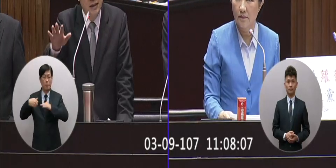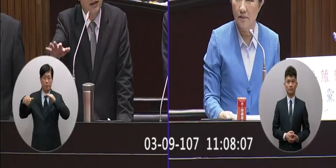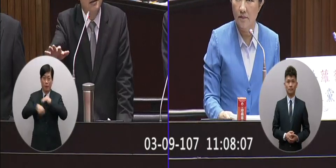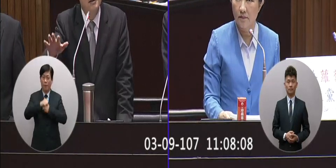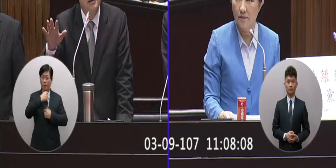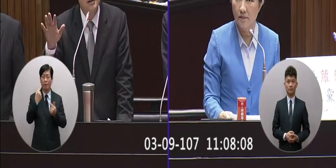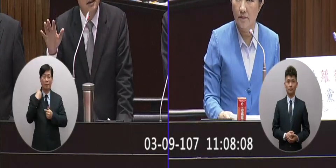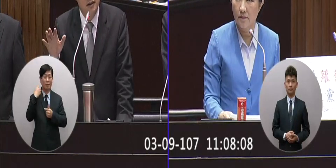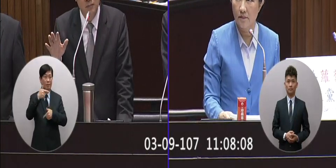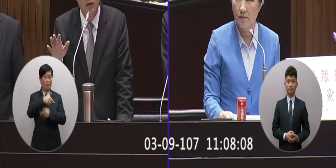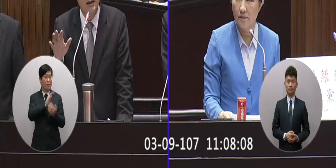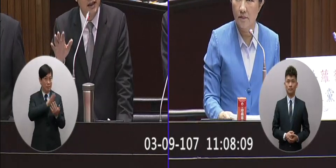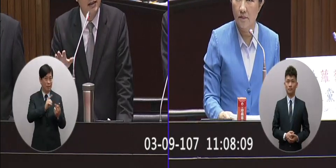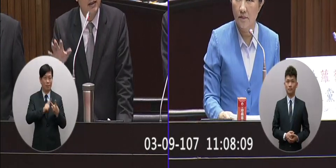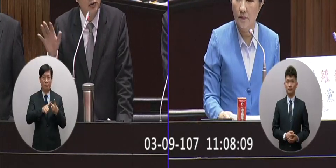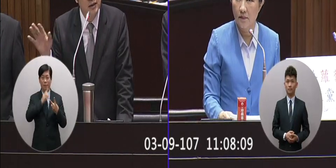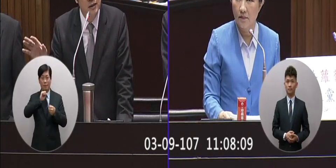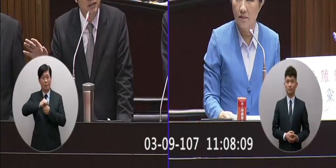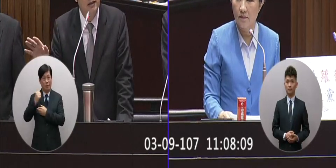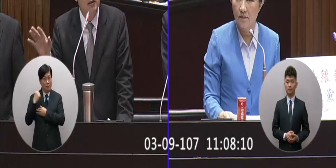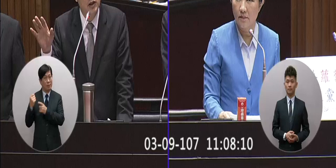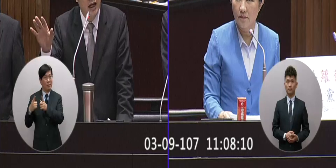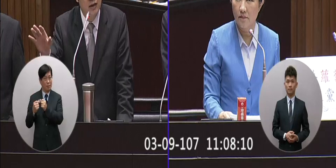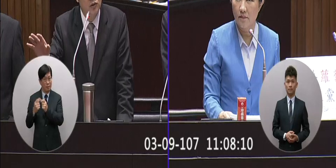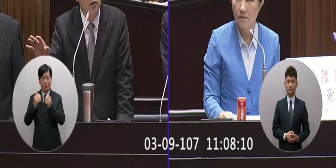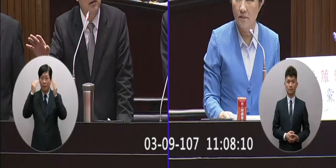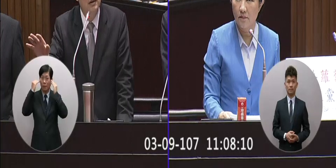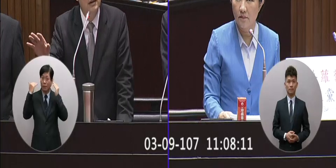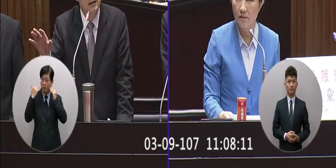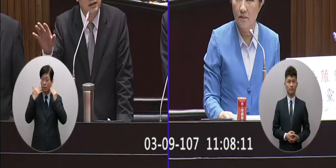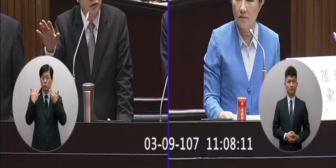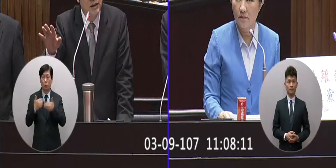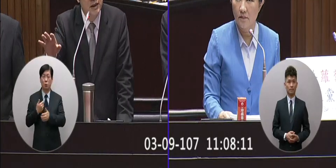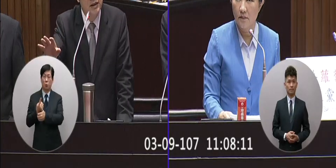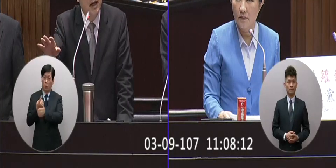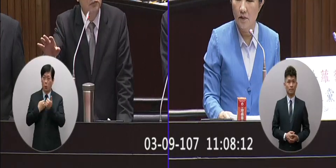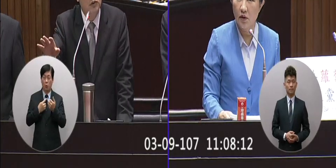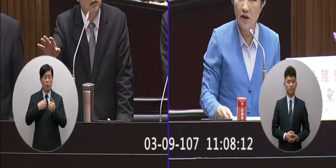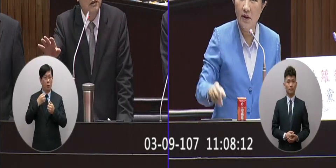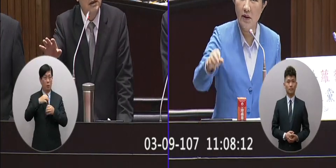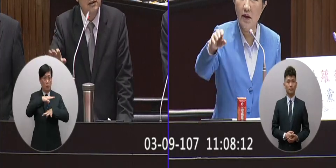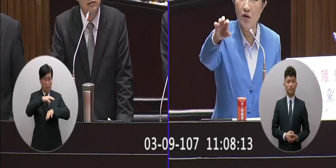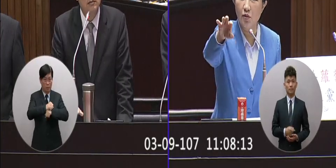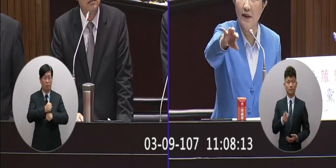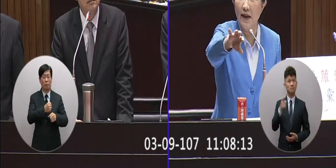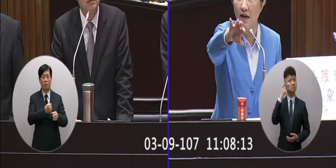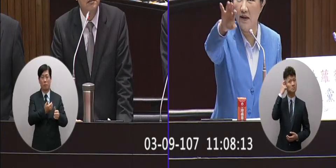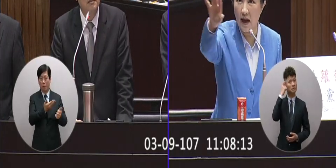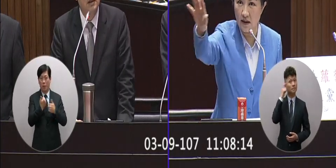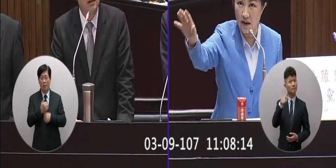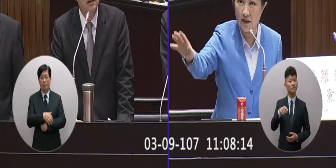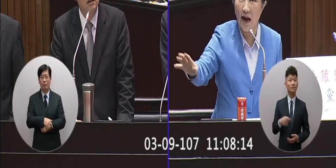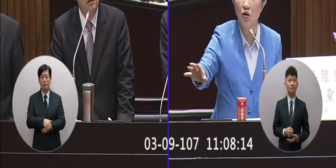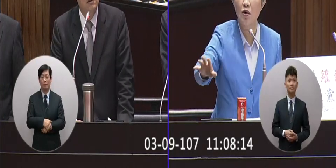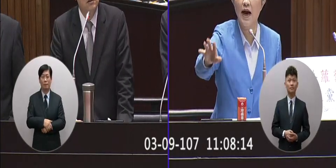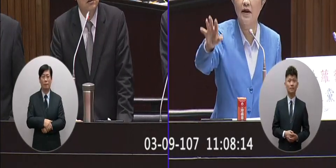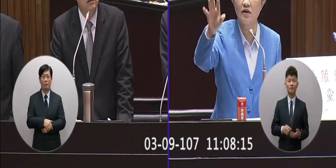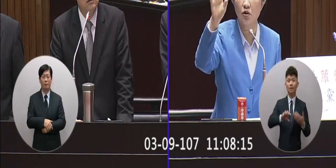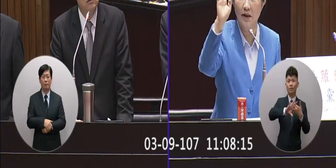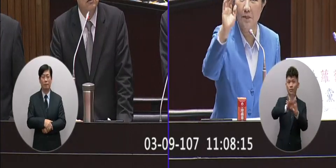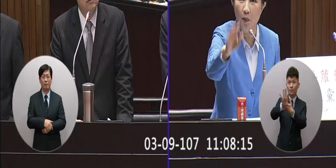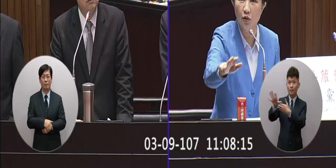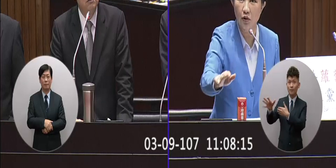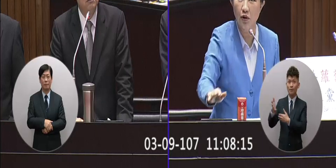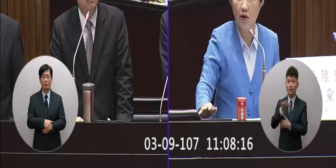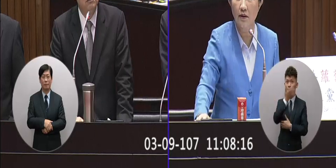括新南向的政策，也包括加强对日本、对韩国，甚至对新加坡。 所以你意思要拿其他国家